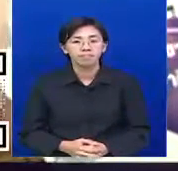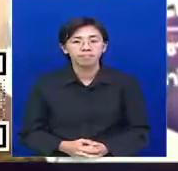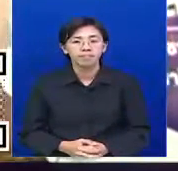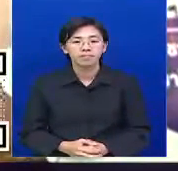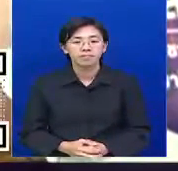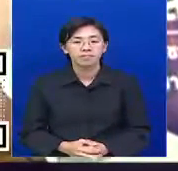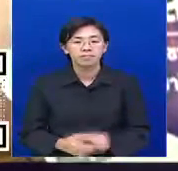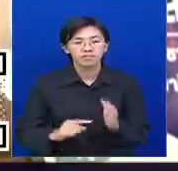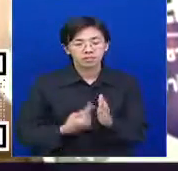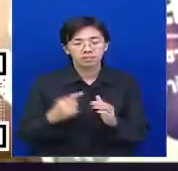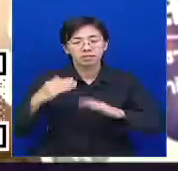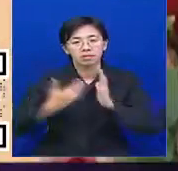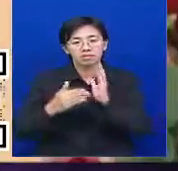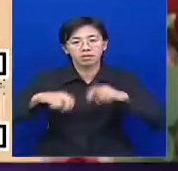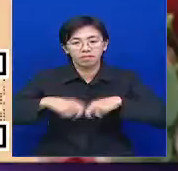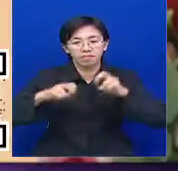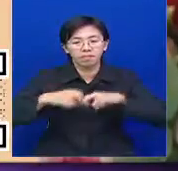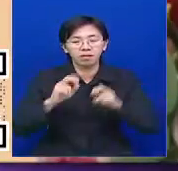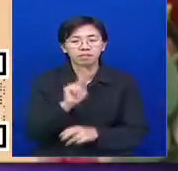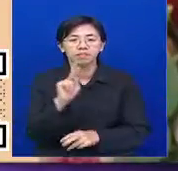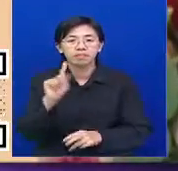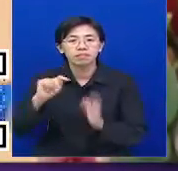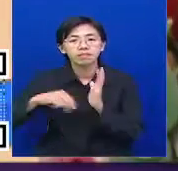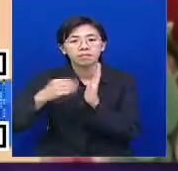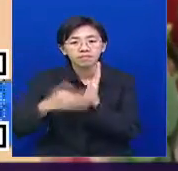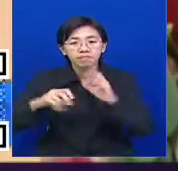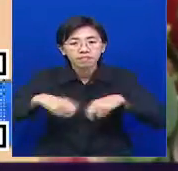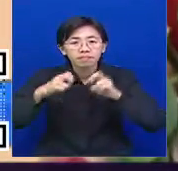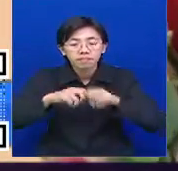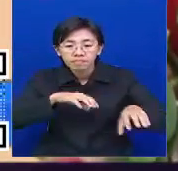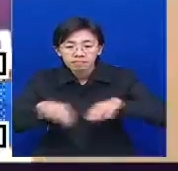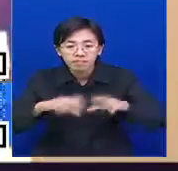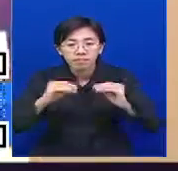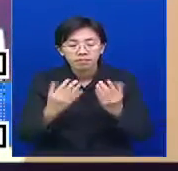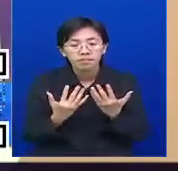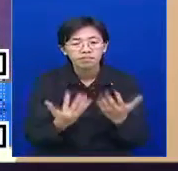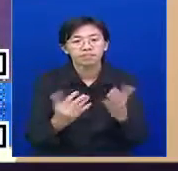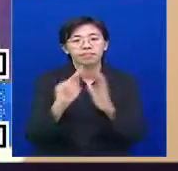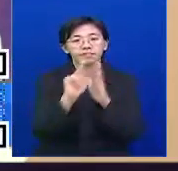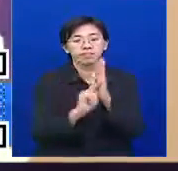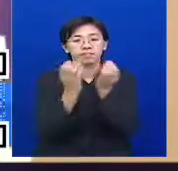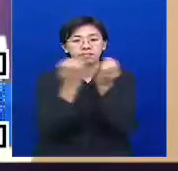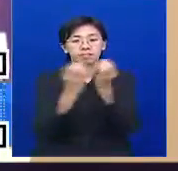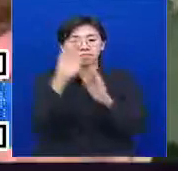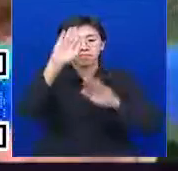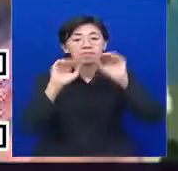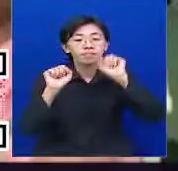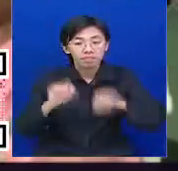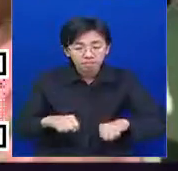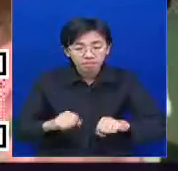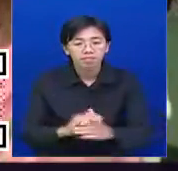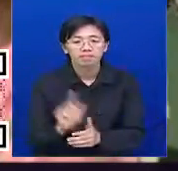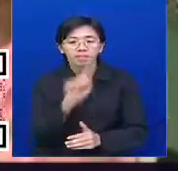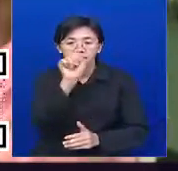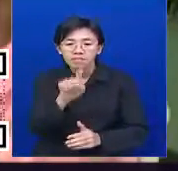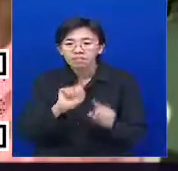เริ่มกันที่จังหวัดสุรินทร์นะคะได้ร่วมกับกกต.จังหวัดค่ะจัดเวทีแสดงความคิดเห็นเกี่ยวกับร่างรัฐธรรมนูญฉบับลงประชามติและประเด็นคำถ